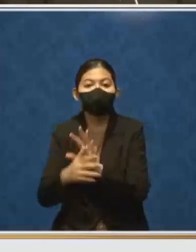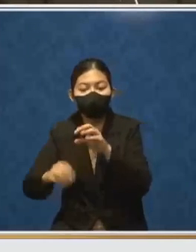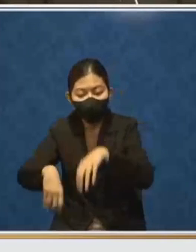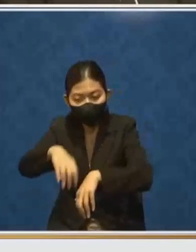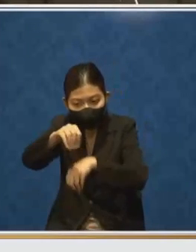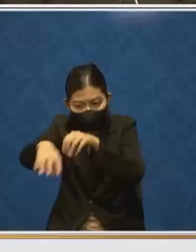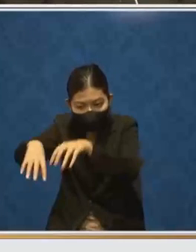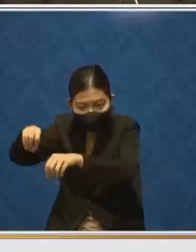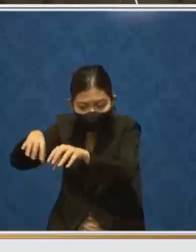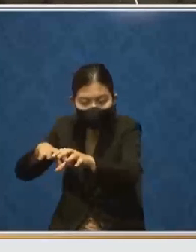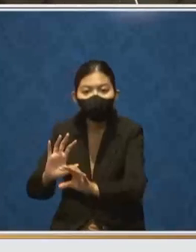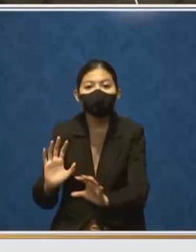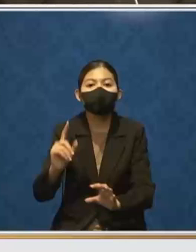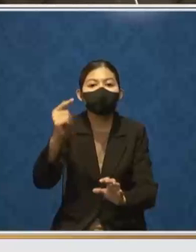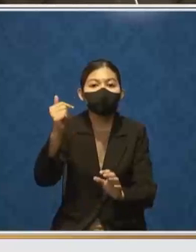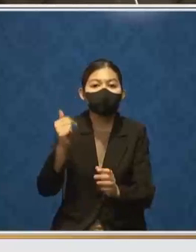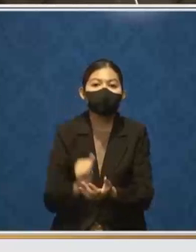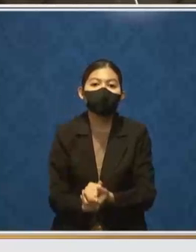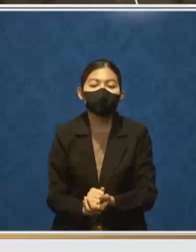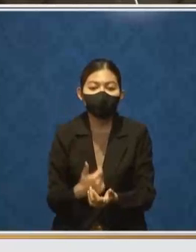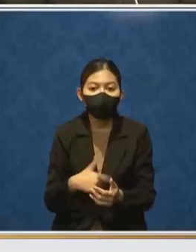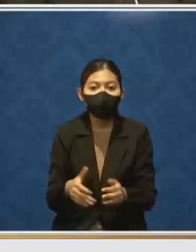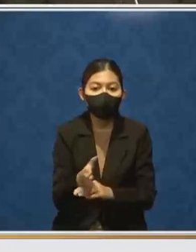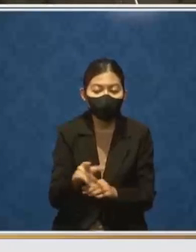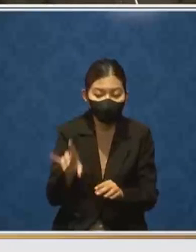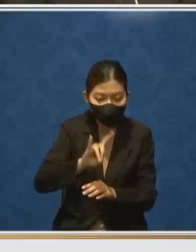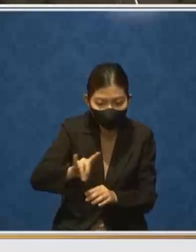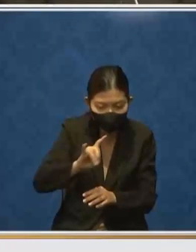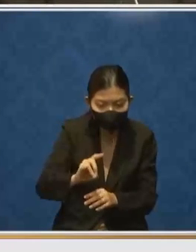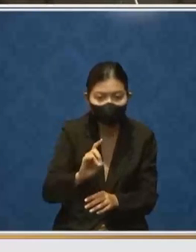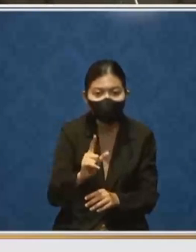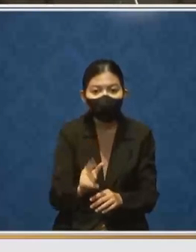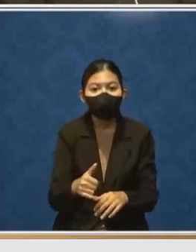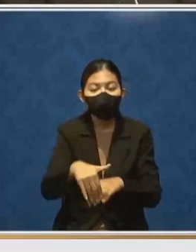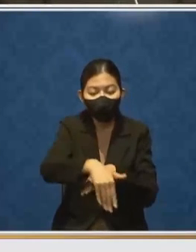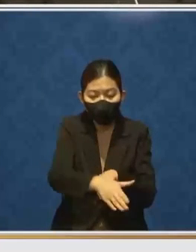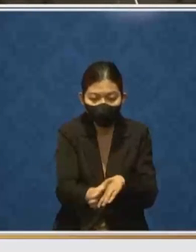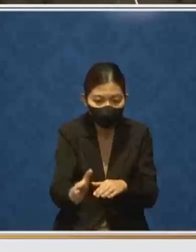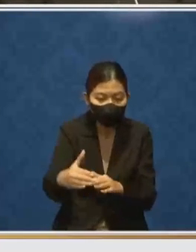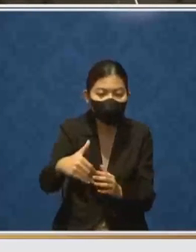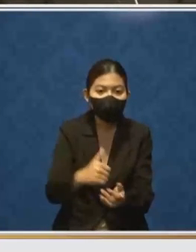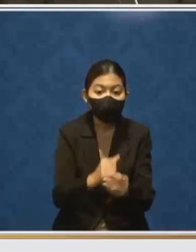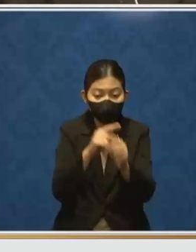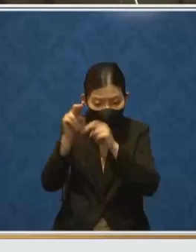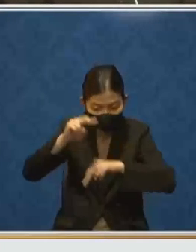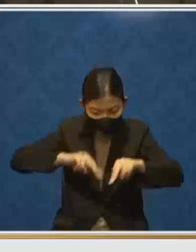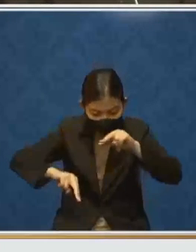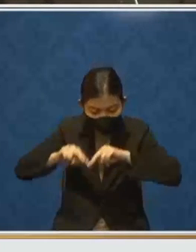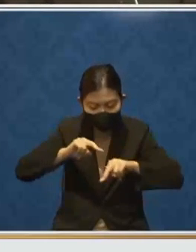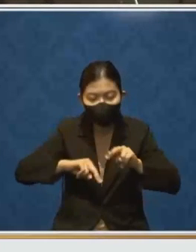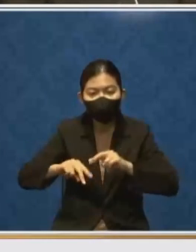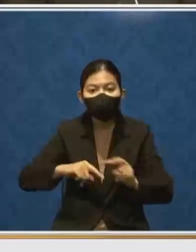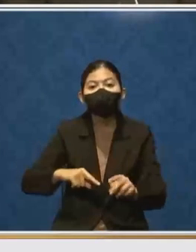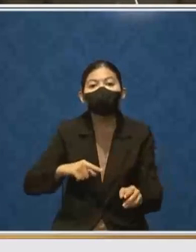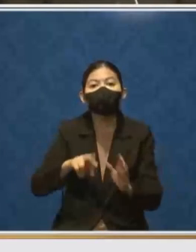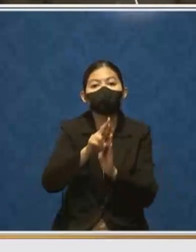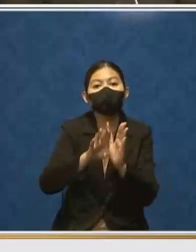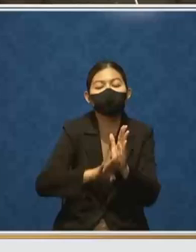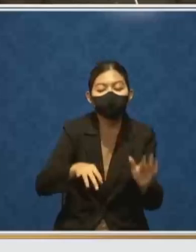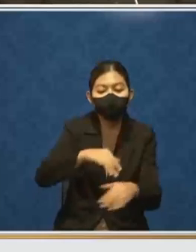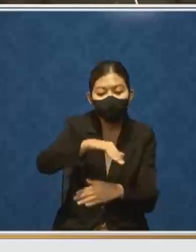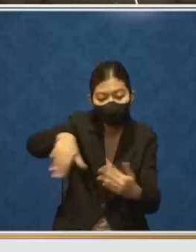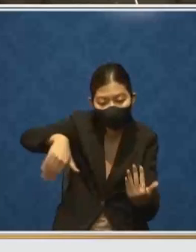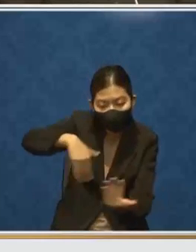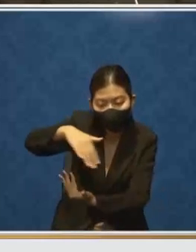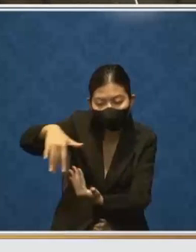ภาพน้ำทะเลรักษาระบบนิเวศและสัตว์ทะเลหายากใกล้สูญพันธุ์ตลอดจนคุ้มครองอนุรักษ์และฟื้นฟูระบบนิเวศทางทะเลและชาย